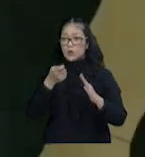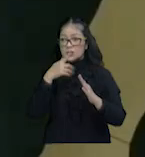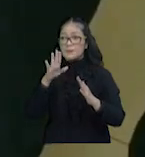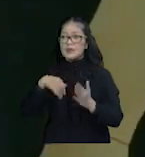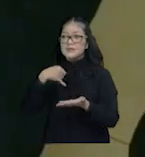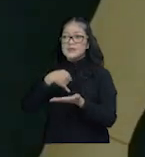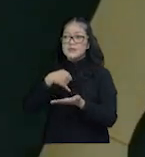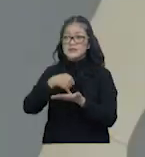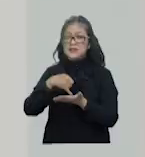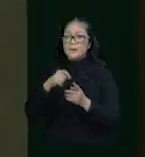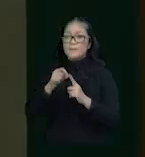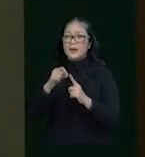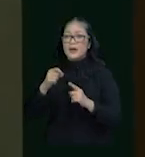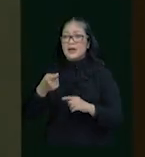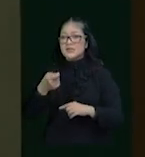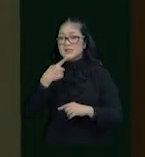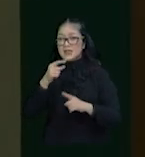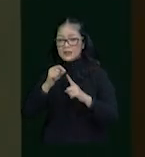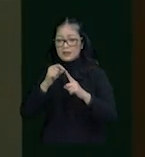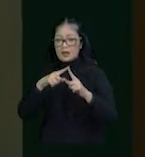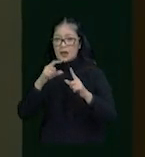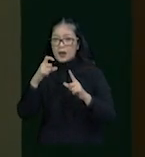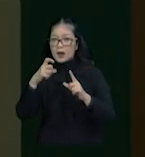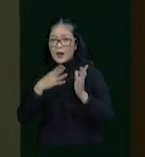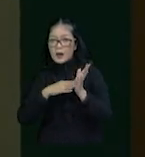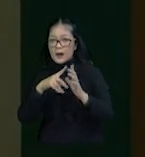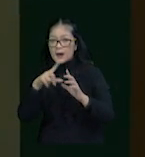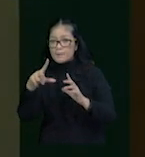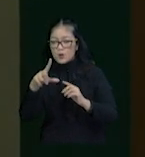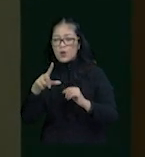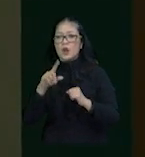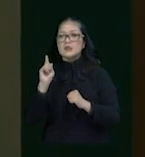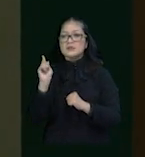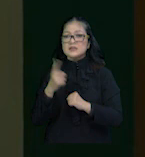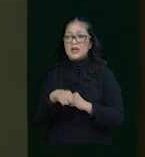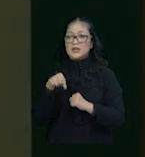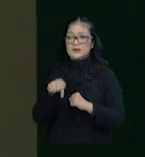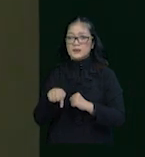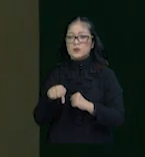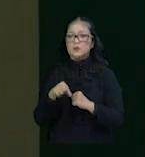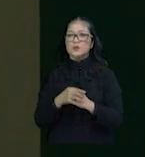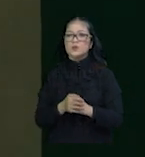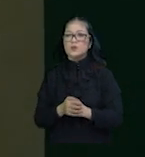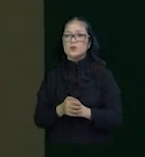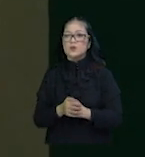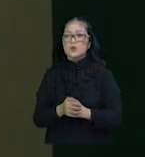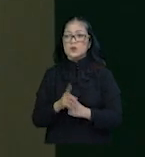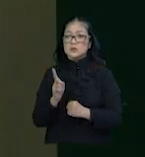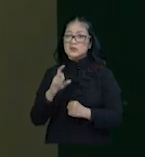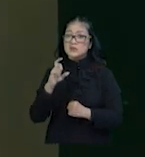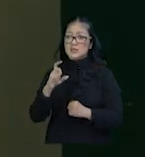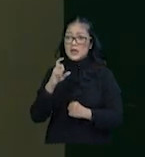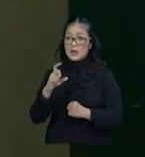parasetamol. Padahal masih dipajang di situ, Bu, ya? Iya. Begitu, Bu. Ya. Tapi masih banyak yang cari apa gimana,